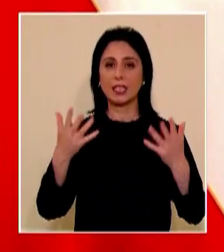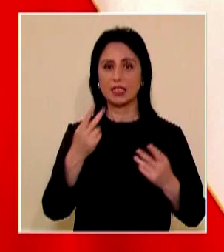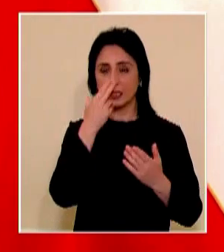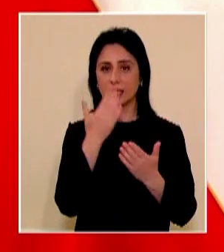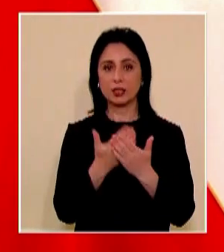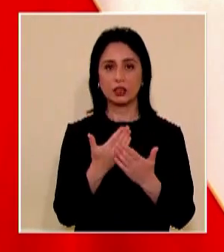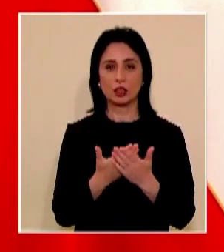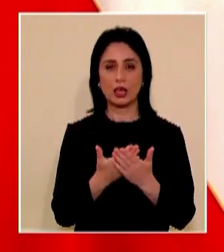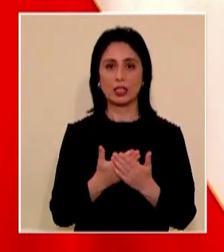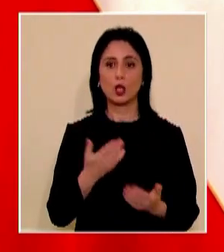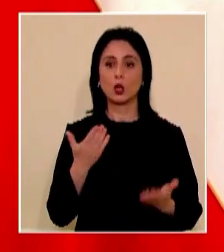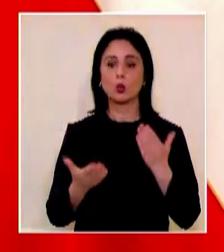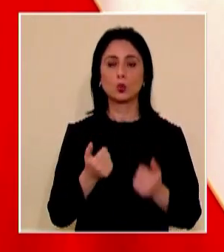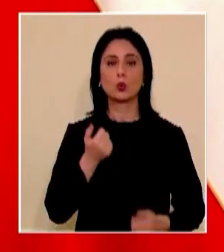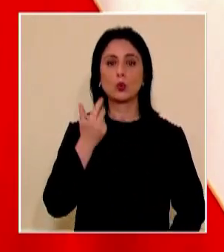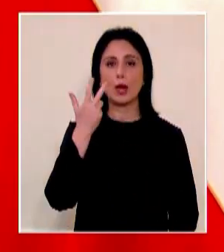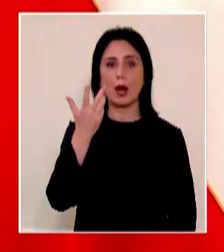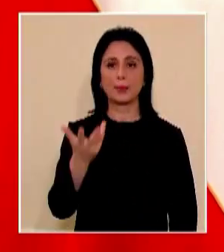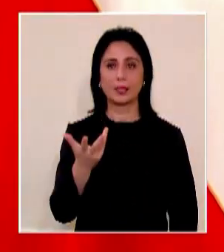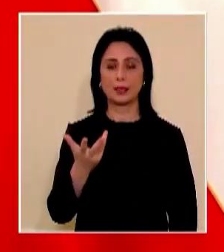jest bardzo ważne dla nas